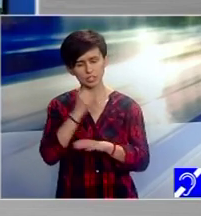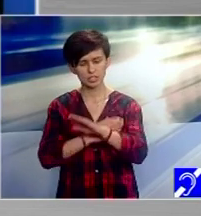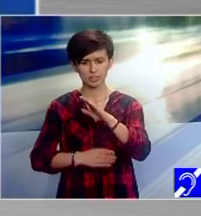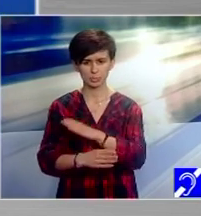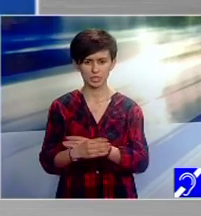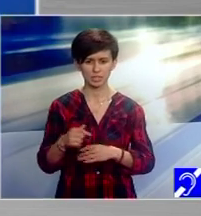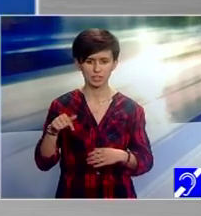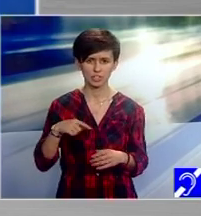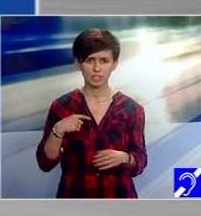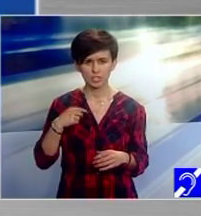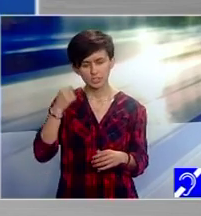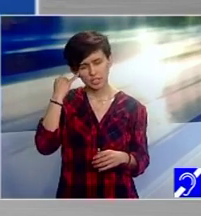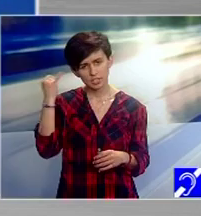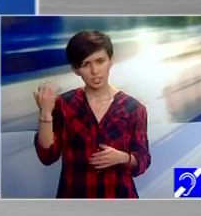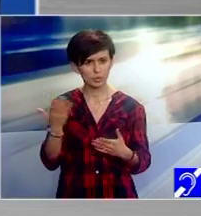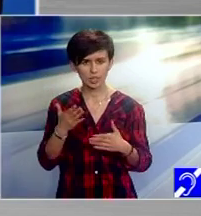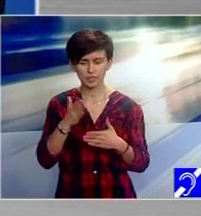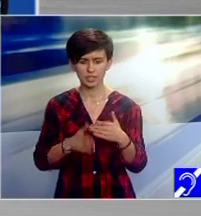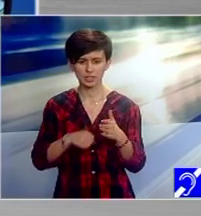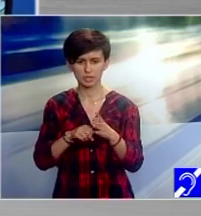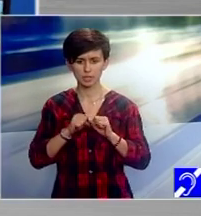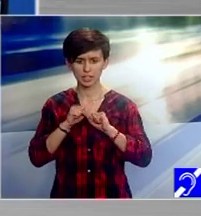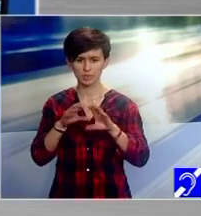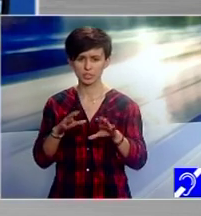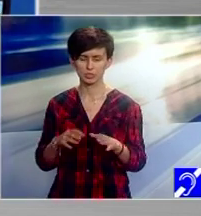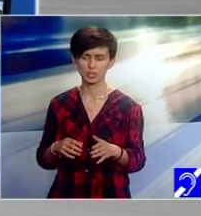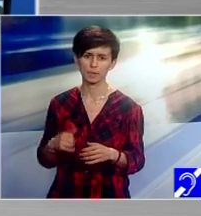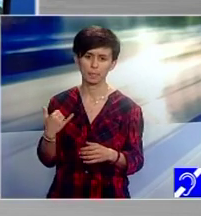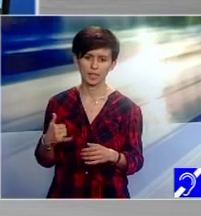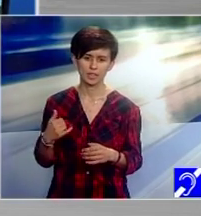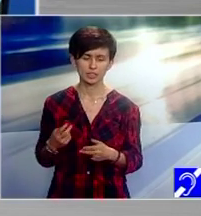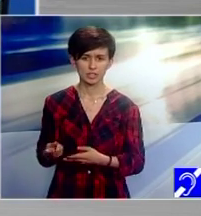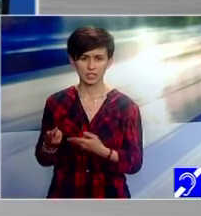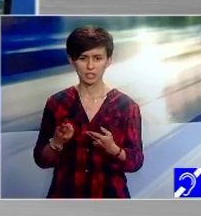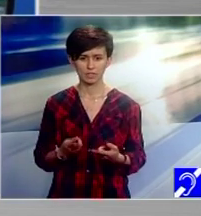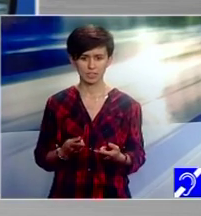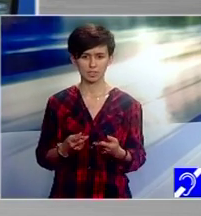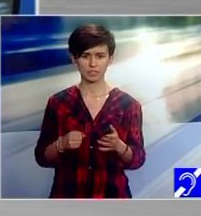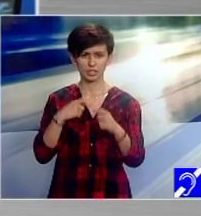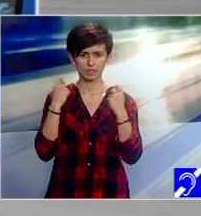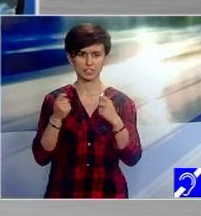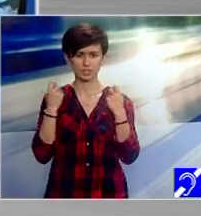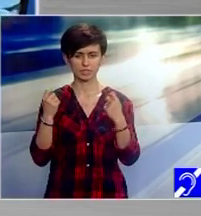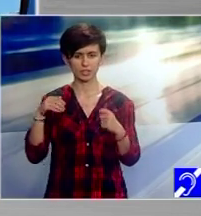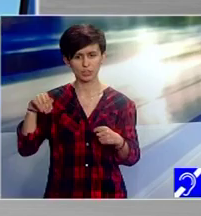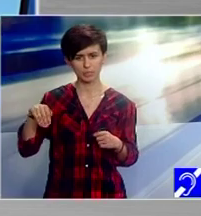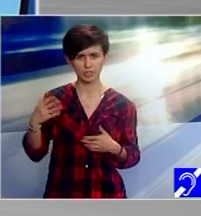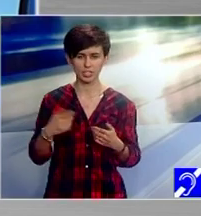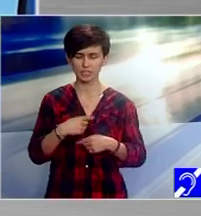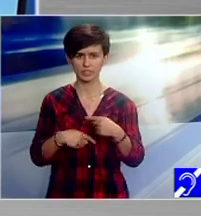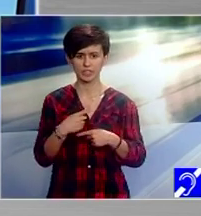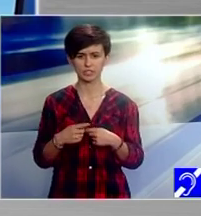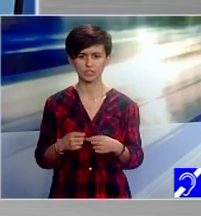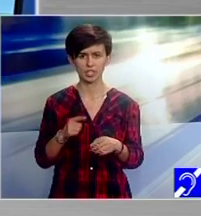doamnelor, domnilor. Aceasta este ideea cu care încheiem ediția de astăzi a emisiunii noastre, invitându-vă evident la Festivalul Miraje care se va desfășura în